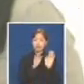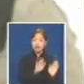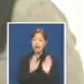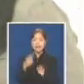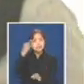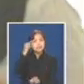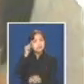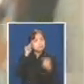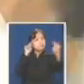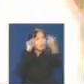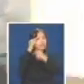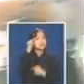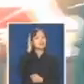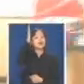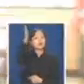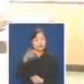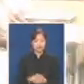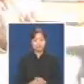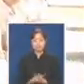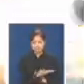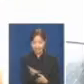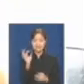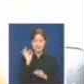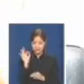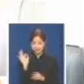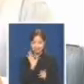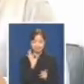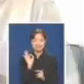คนมากนะคะขอบคุณค่ะ ขอบคุณนะครับ